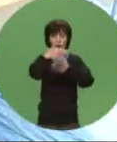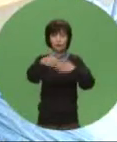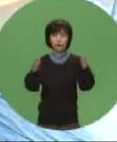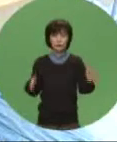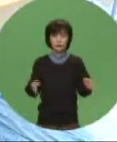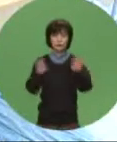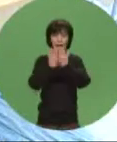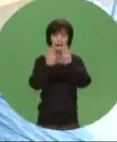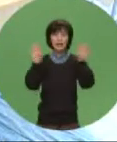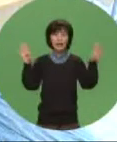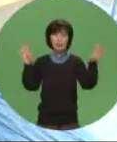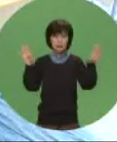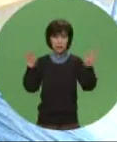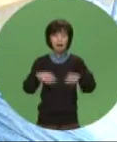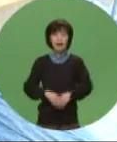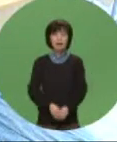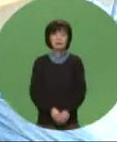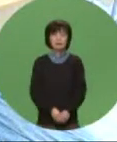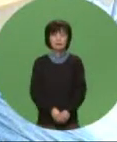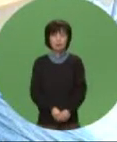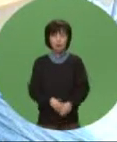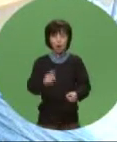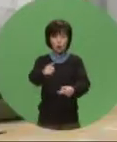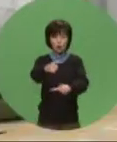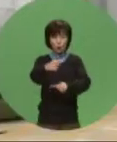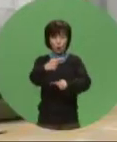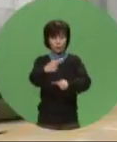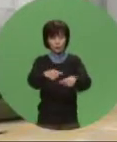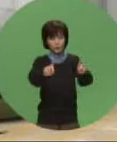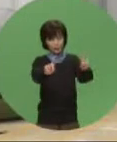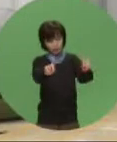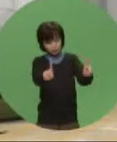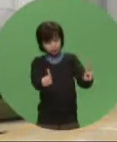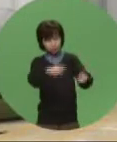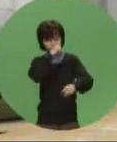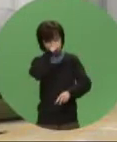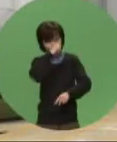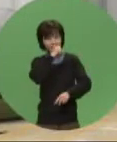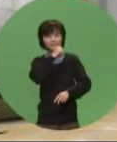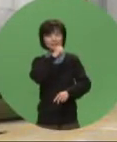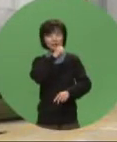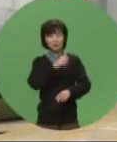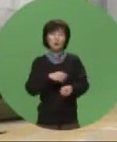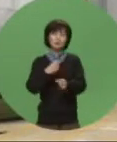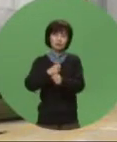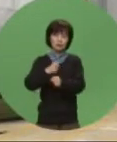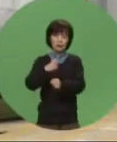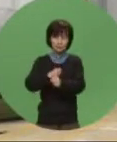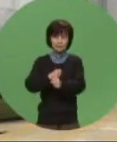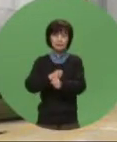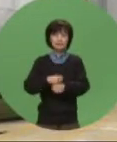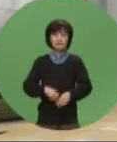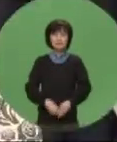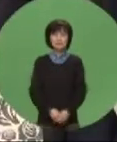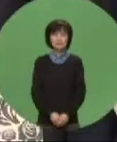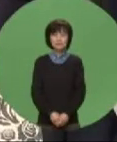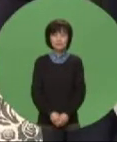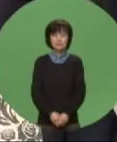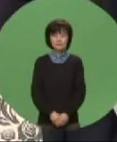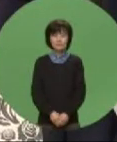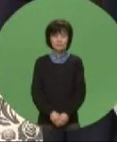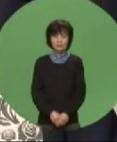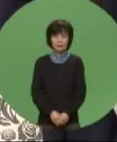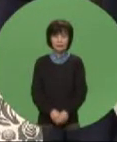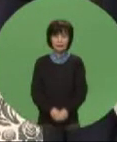ました。正月の玄関飾りにぴったりな門松を作る今回の教室には、